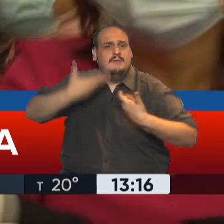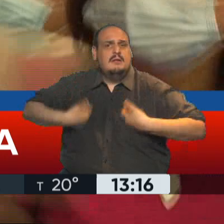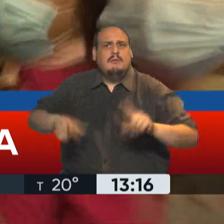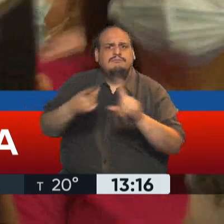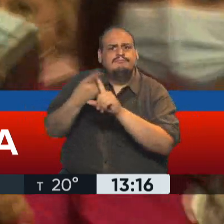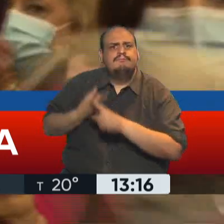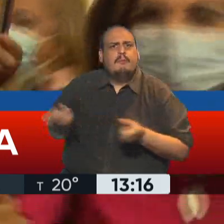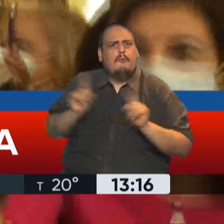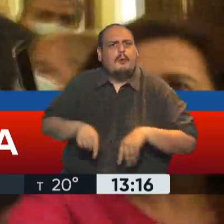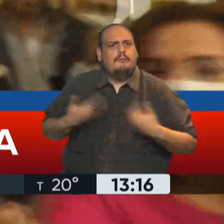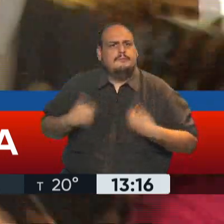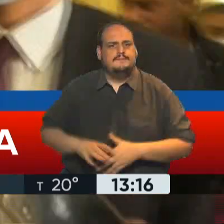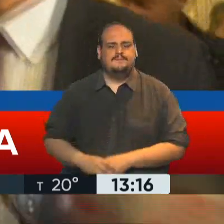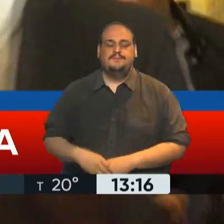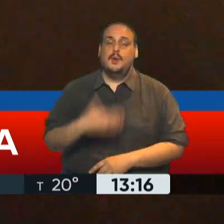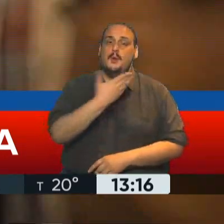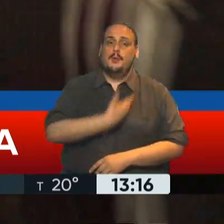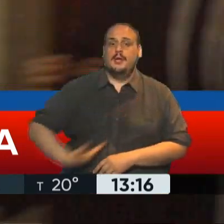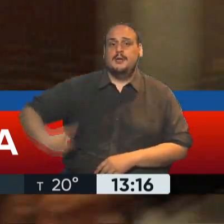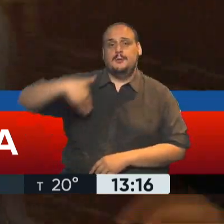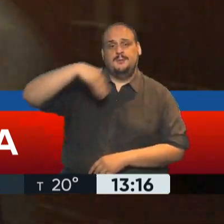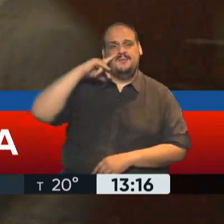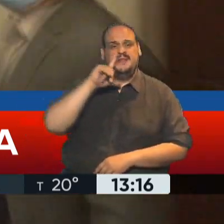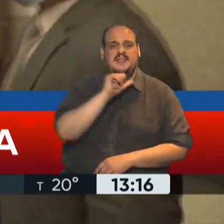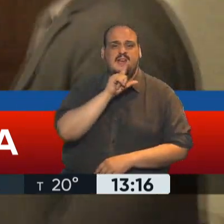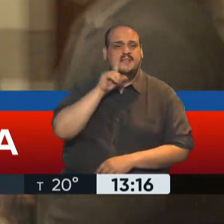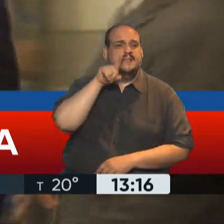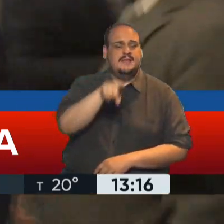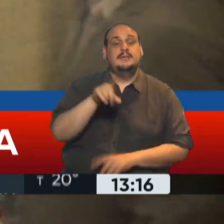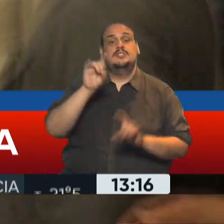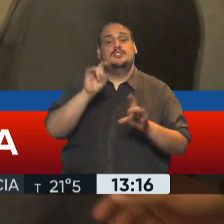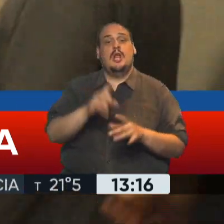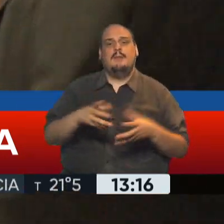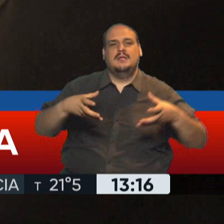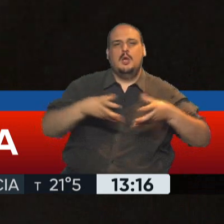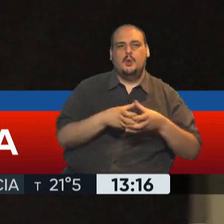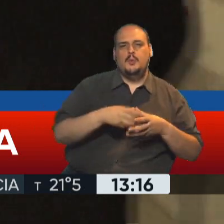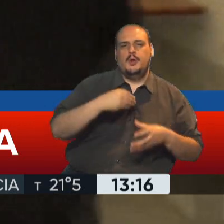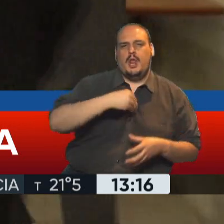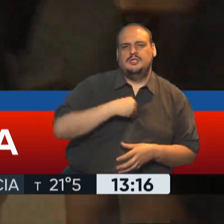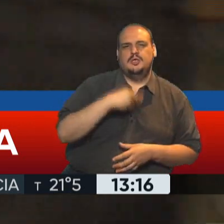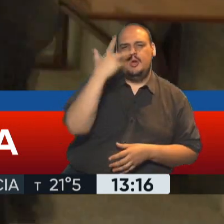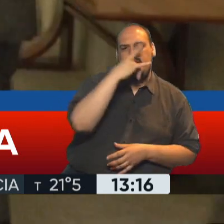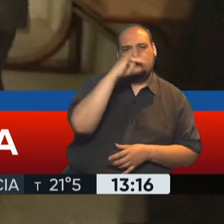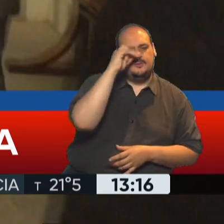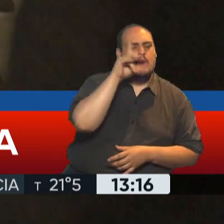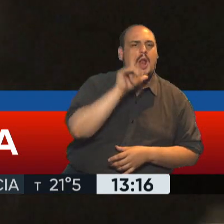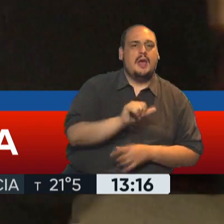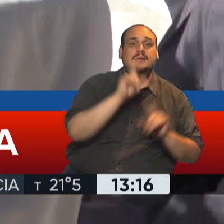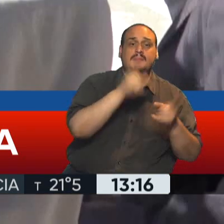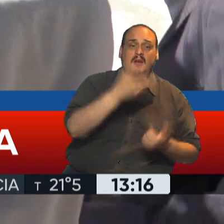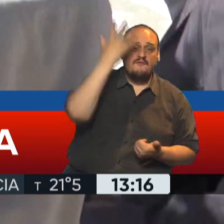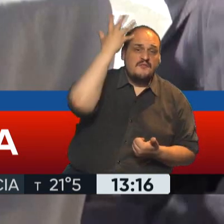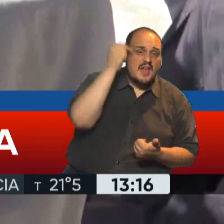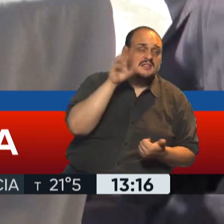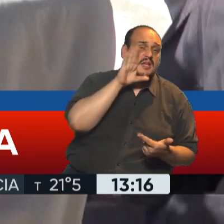طبيعتها. El gobierno de Mikati solo se sostiene ahora por el apoyo de Hezbollah a nivel interno y de Francia y Estados Unidos en el